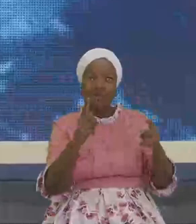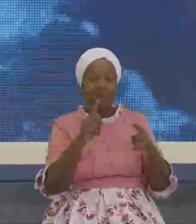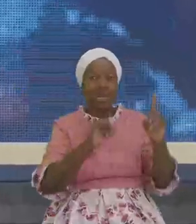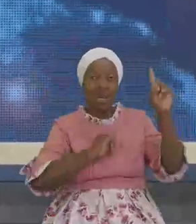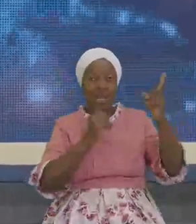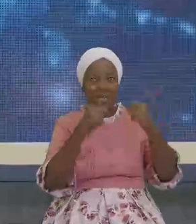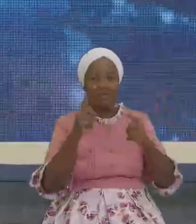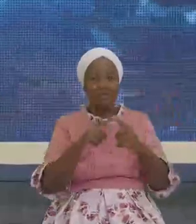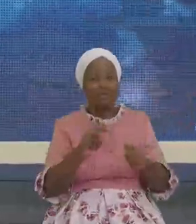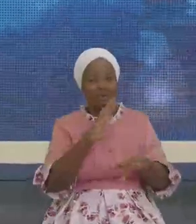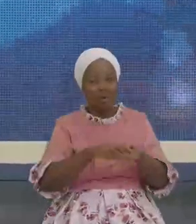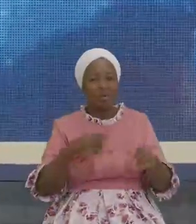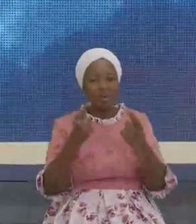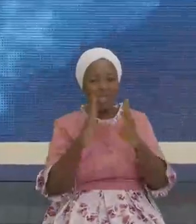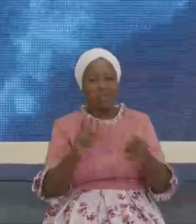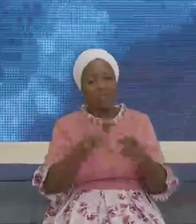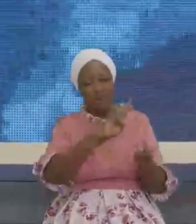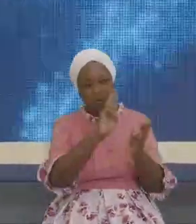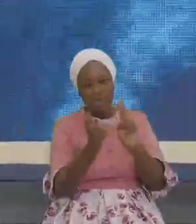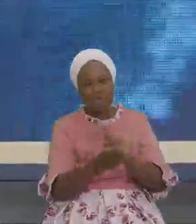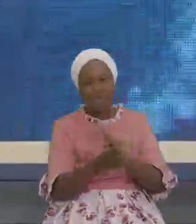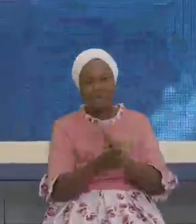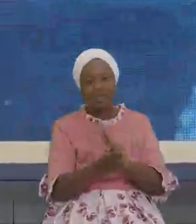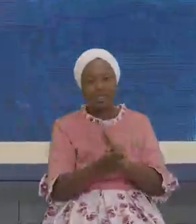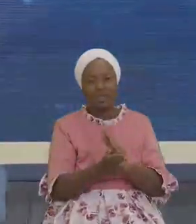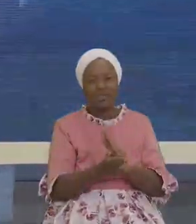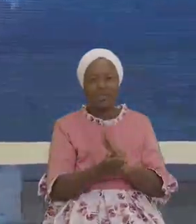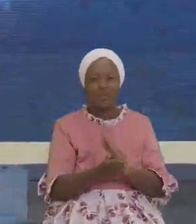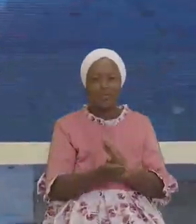parce qu'il a dit, je suis venu appeler les pécheurs à la repentance.